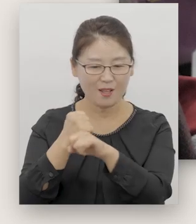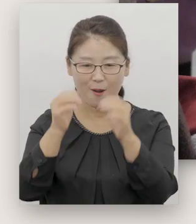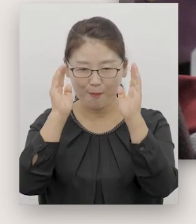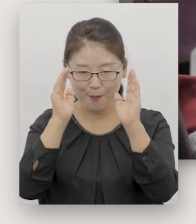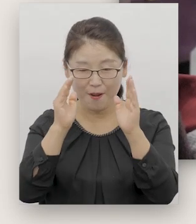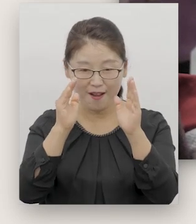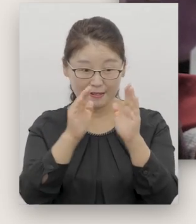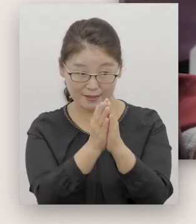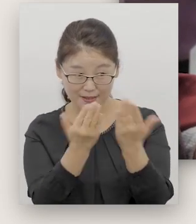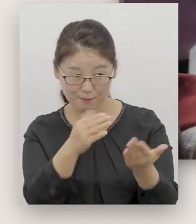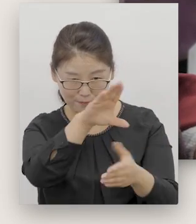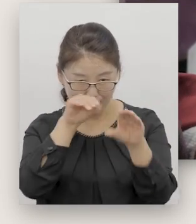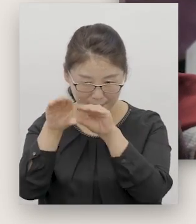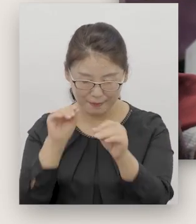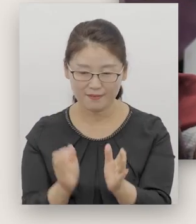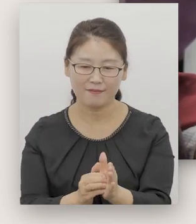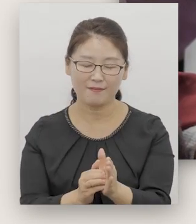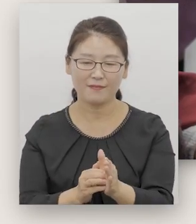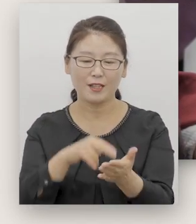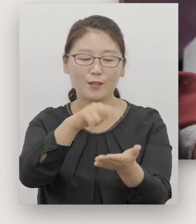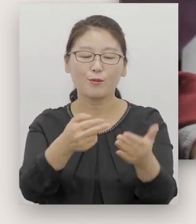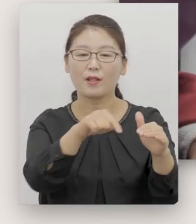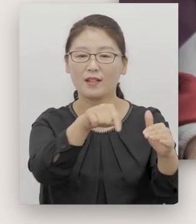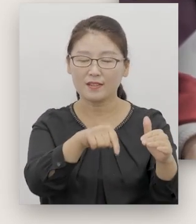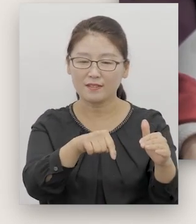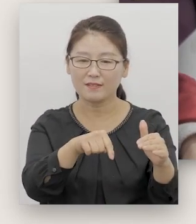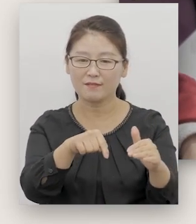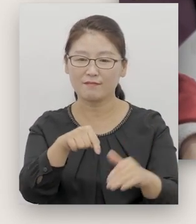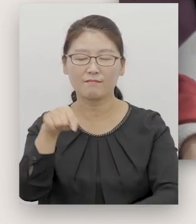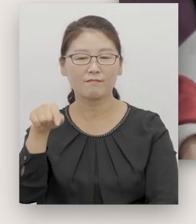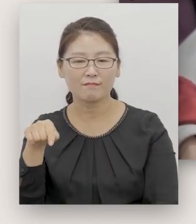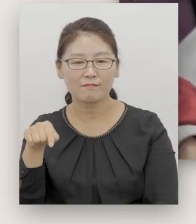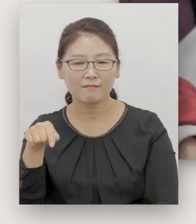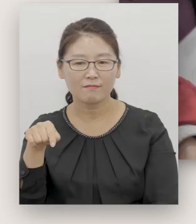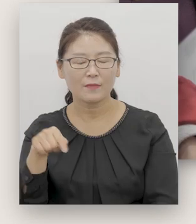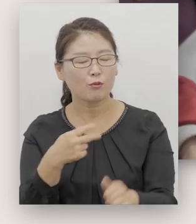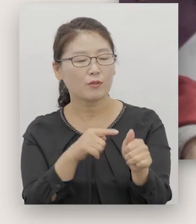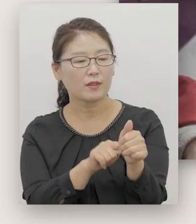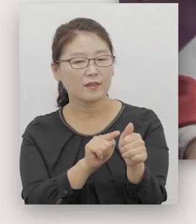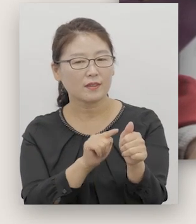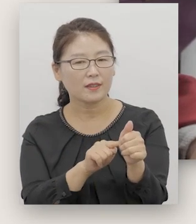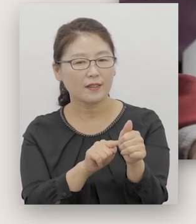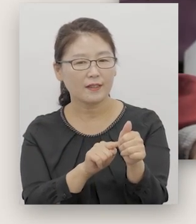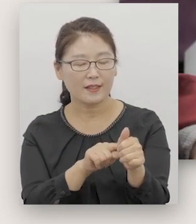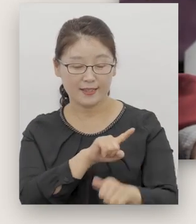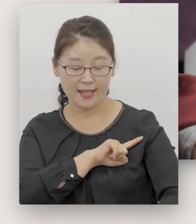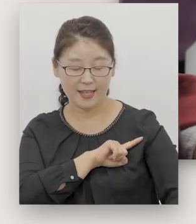또한 이 도서관에서 듀샹이 굉장히 중요하게 얻었던 것 중에